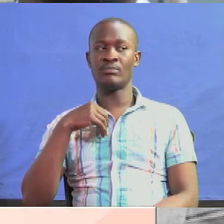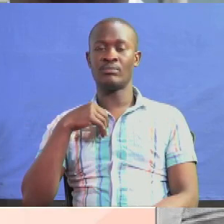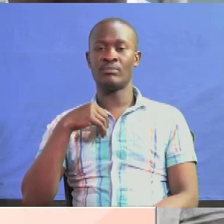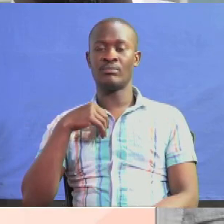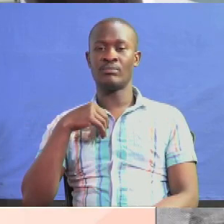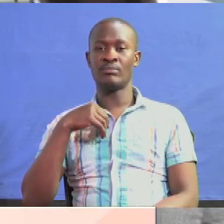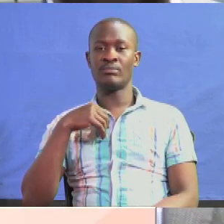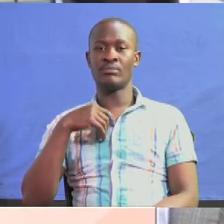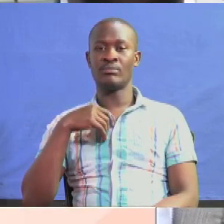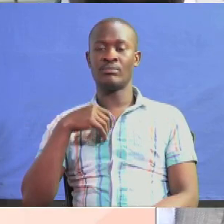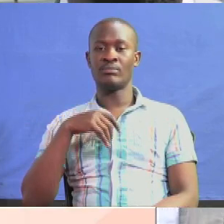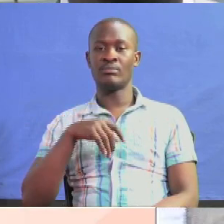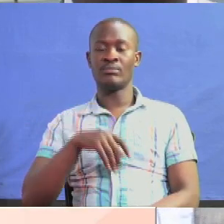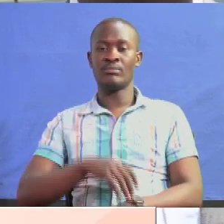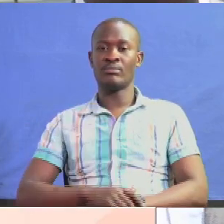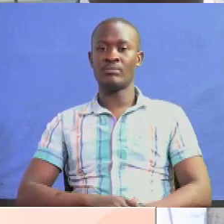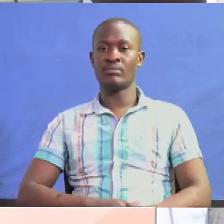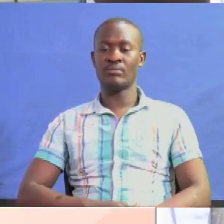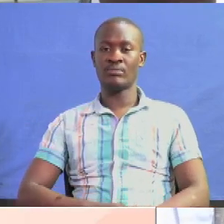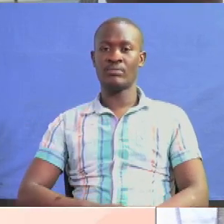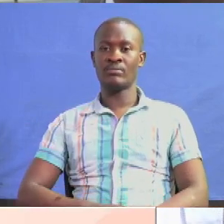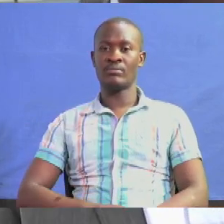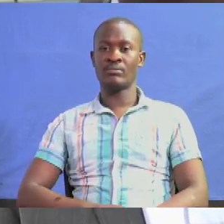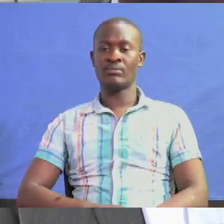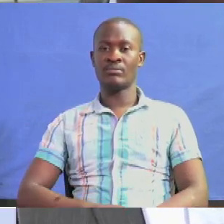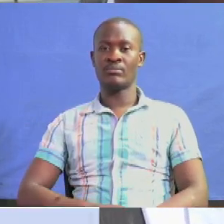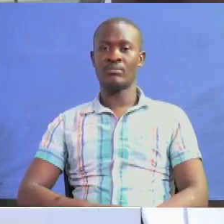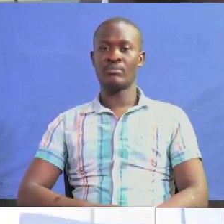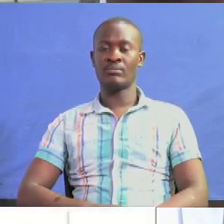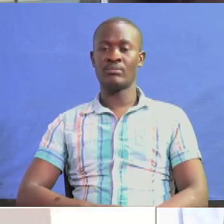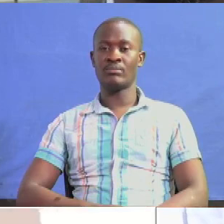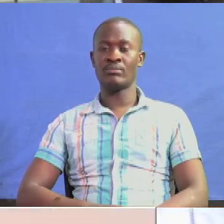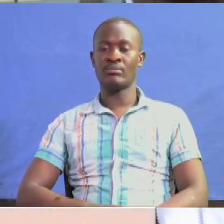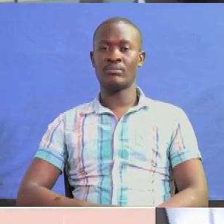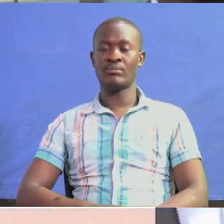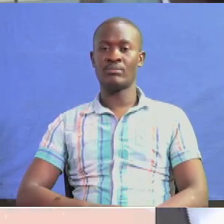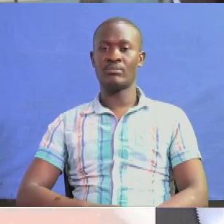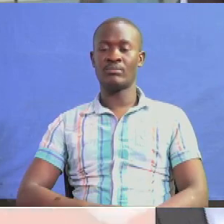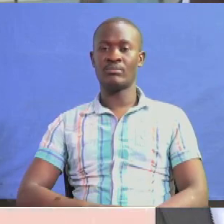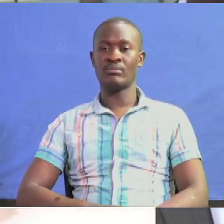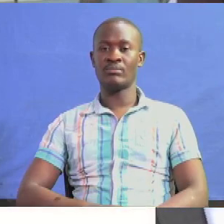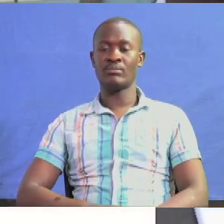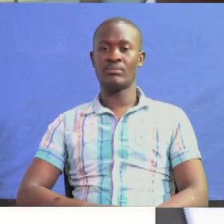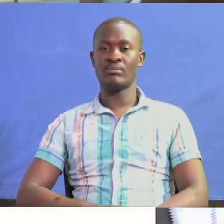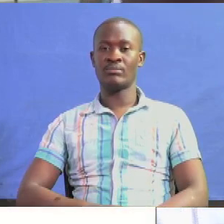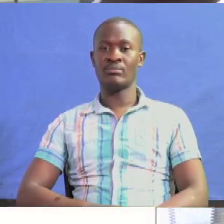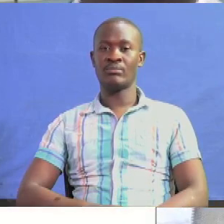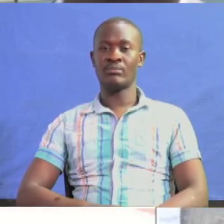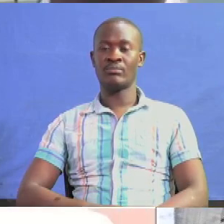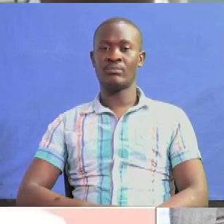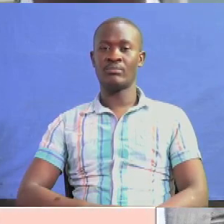tumeitekeleza, na sisi tumesema angalau katika kile tunapaswa tuchukue hata bilioni 2 tuwecha na sisi kama wanafunzi